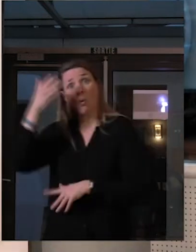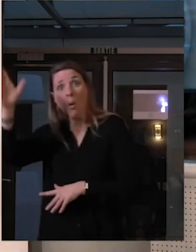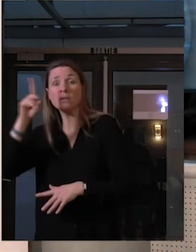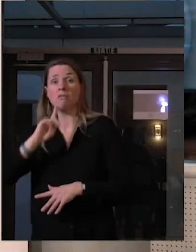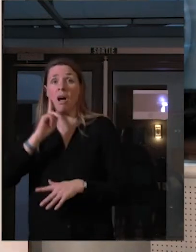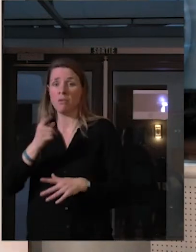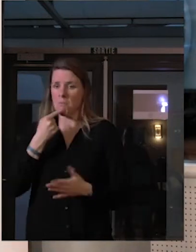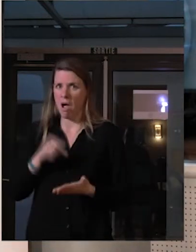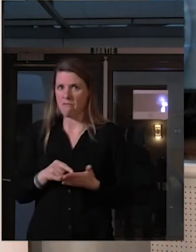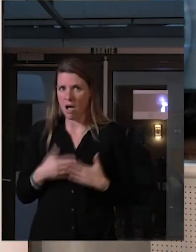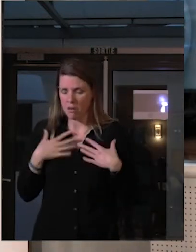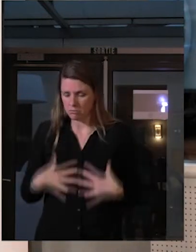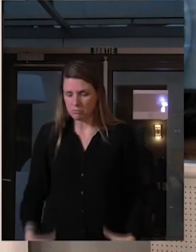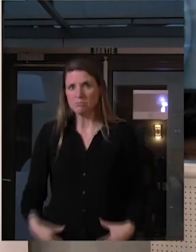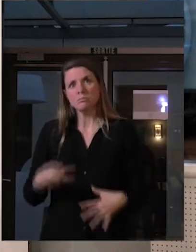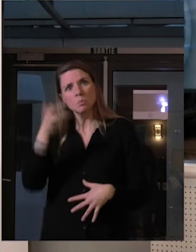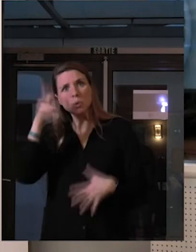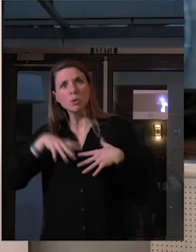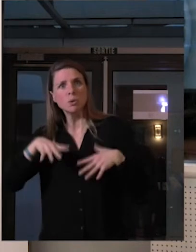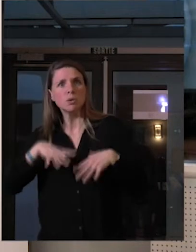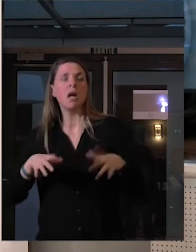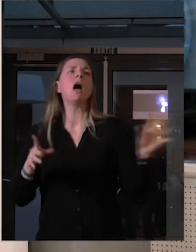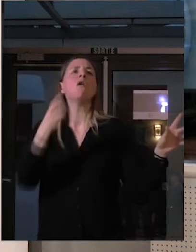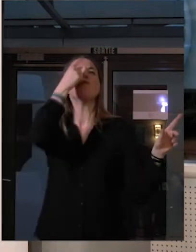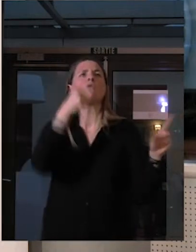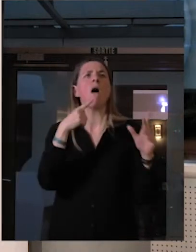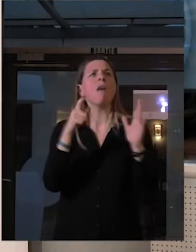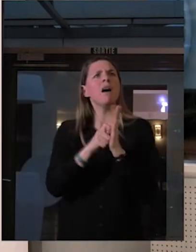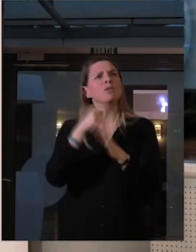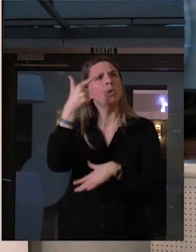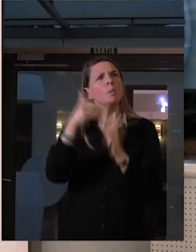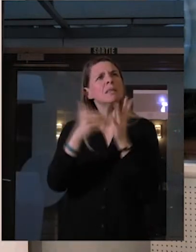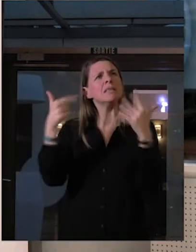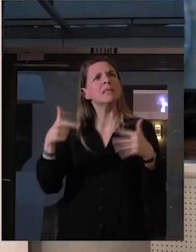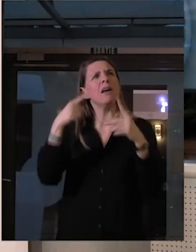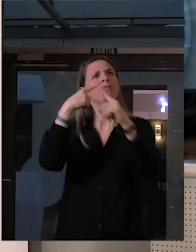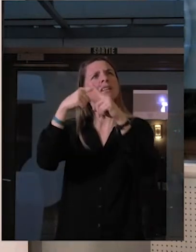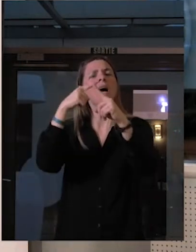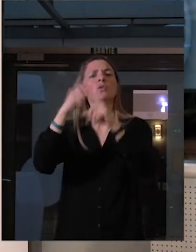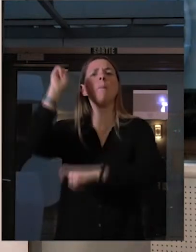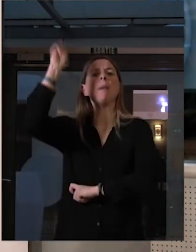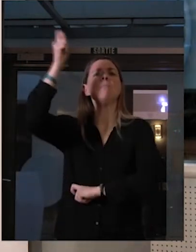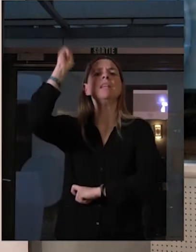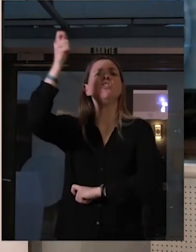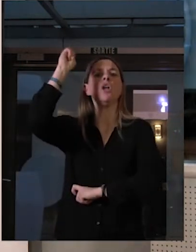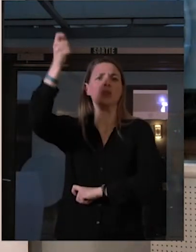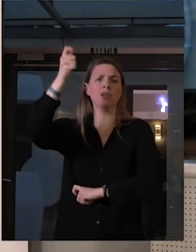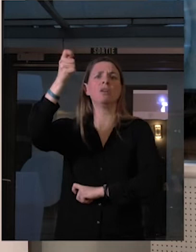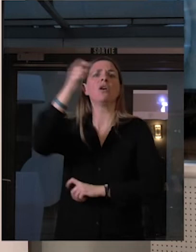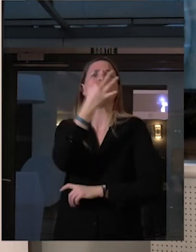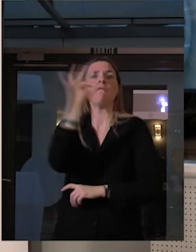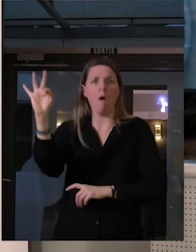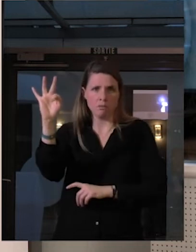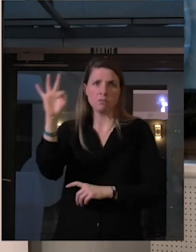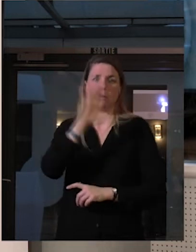couvertes. En 2000, je crois 2017, ou dans ces années-là, c'est la Fédération de badminton en France qui a essayé de faire passer